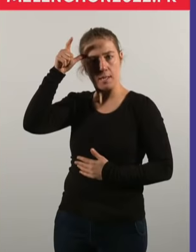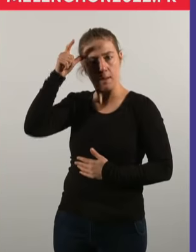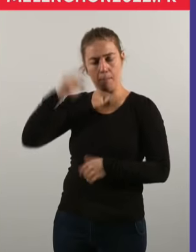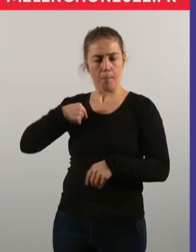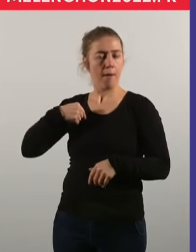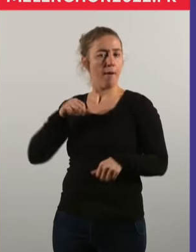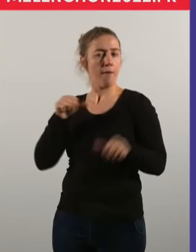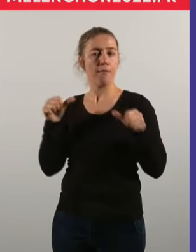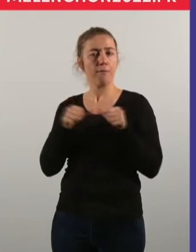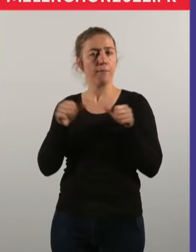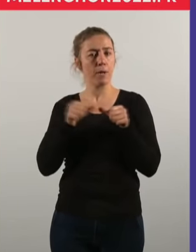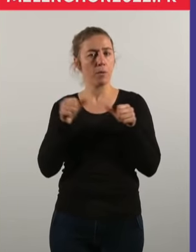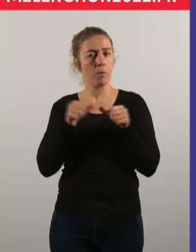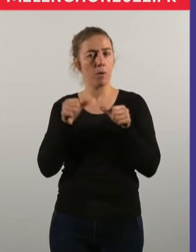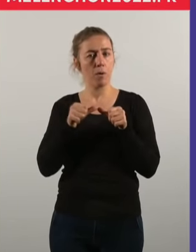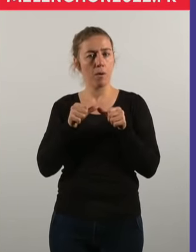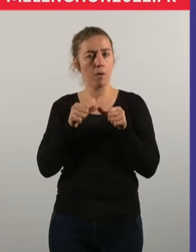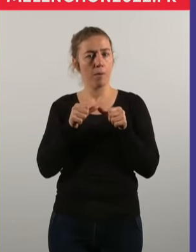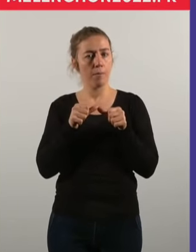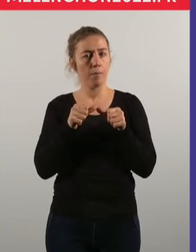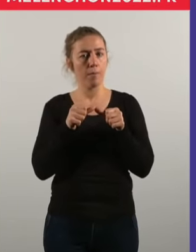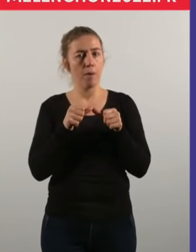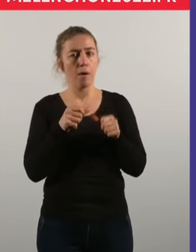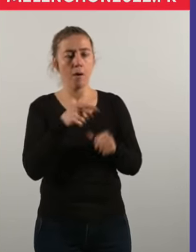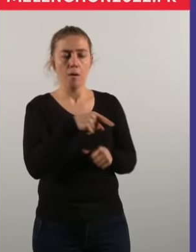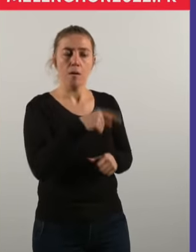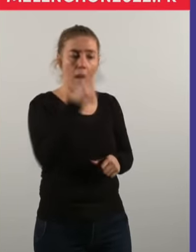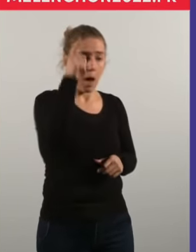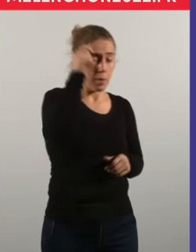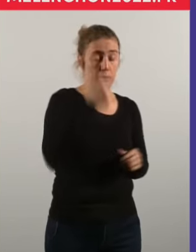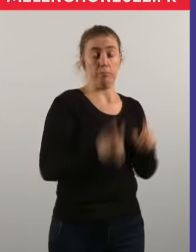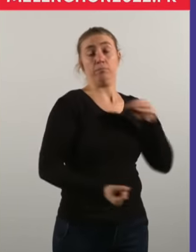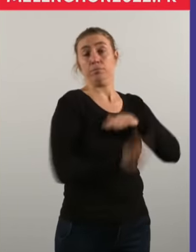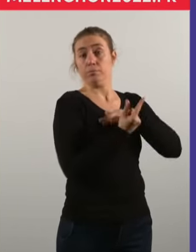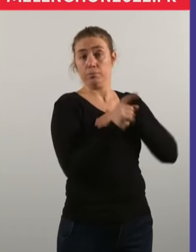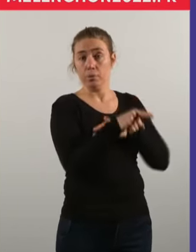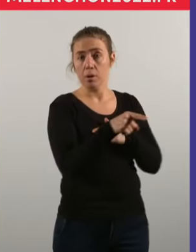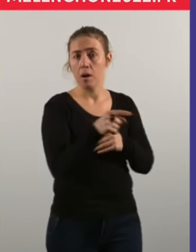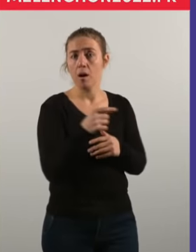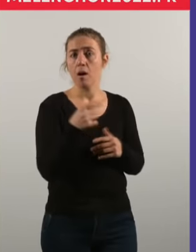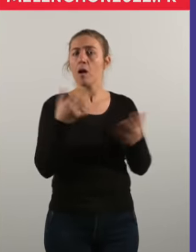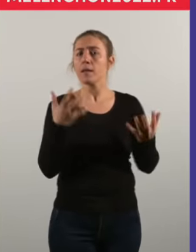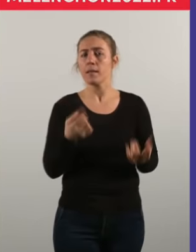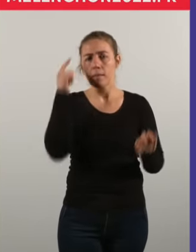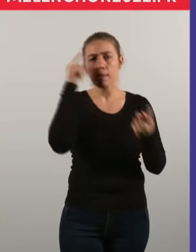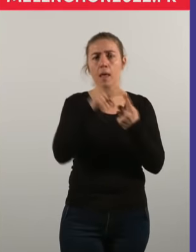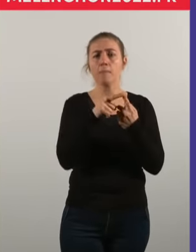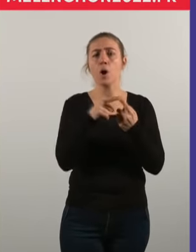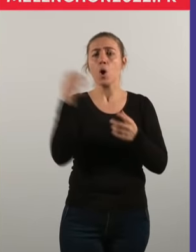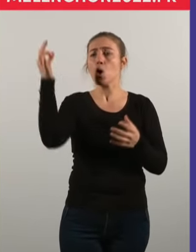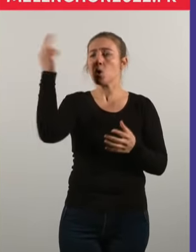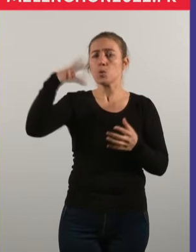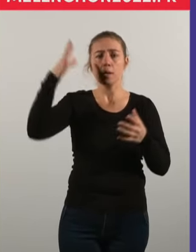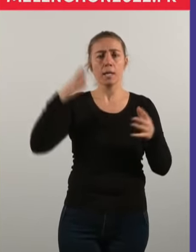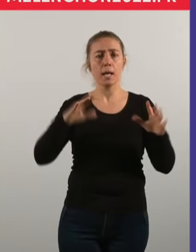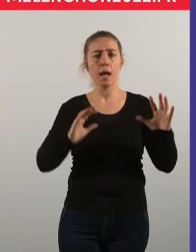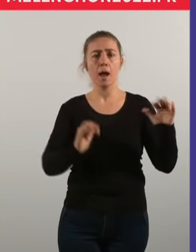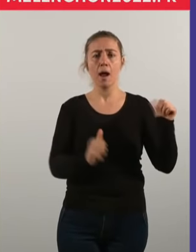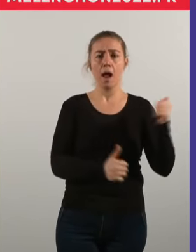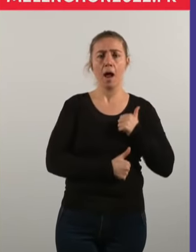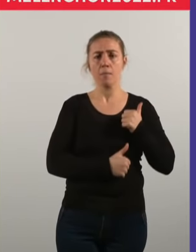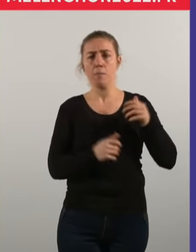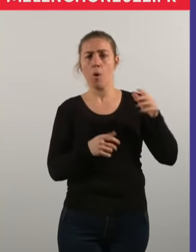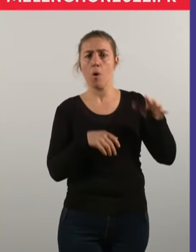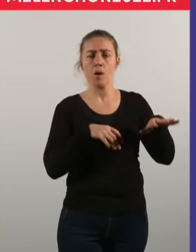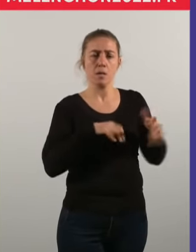française si singulière dans l'espace des nations, la question du désarmement nucléaire, parce qu'il n'est pas possible